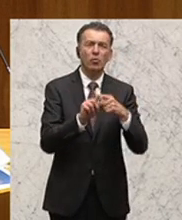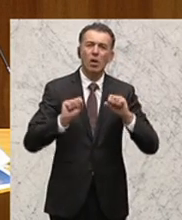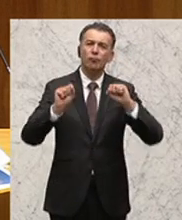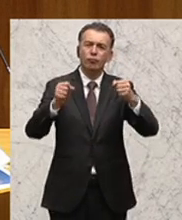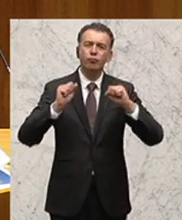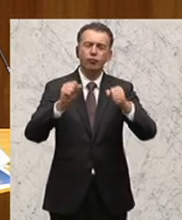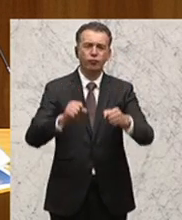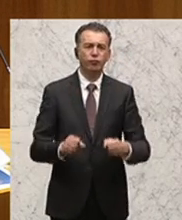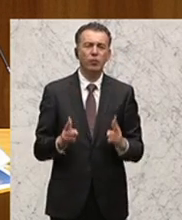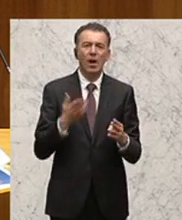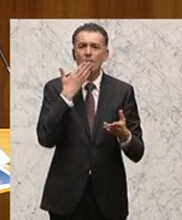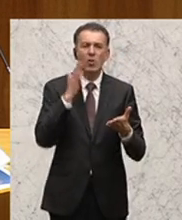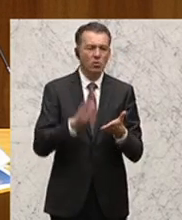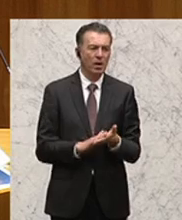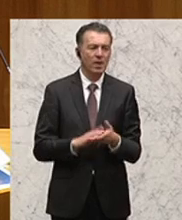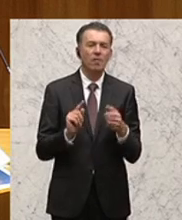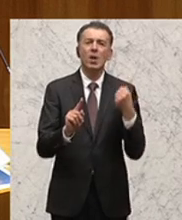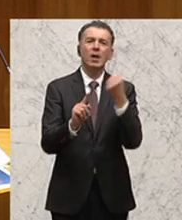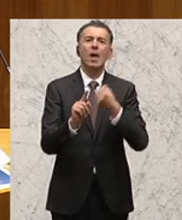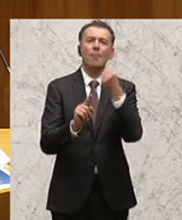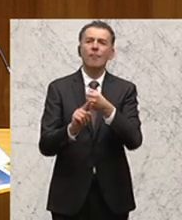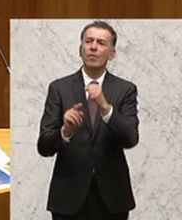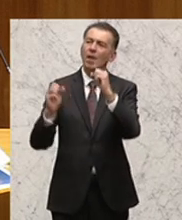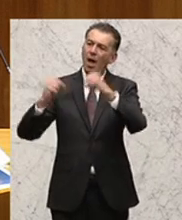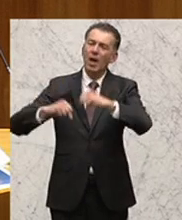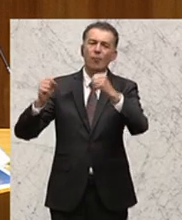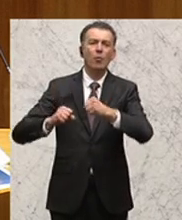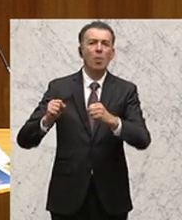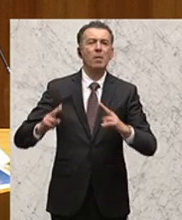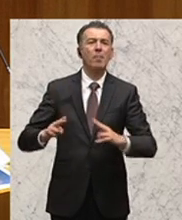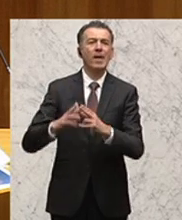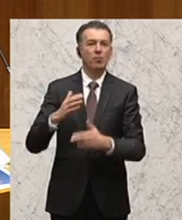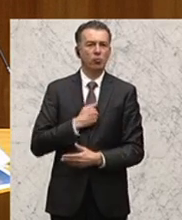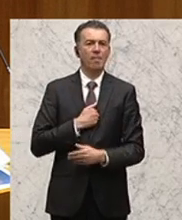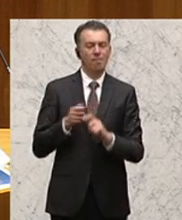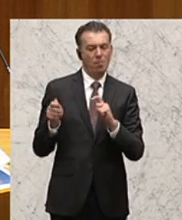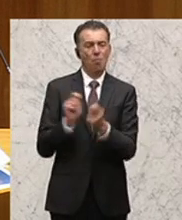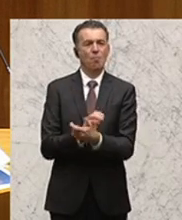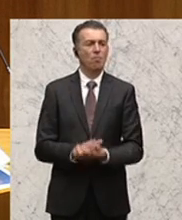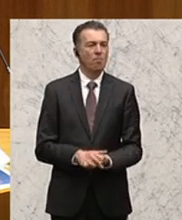ich kann Ihnen versichern, dass wir darum kämpfen werden, dass dieses Abkommen in Paris zustande kommt.